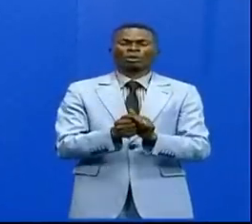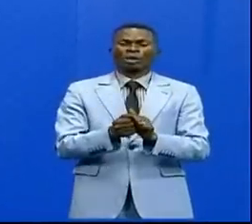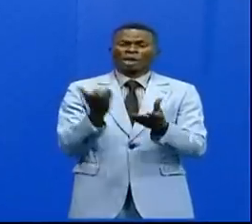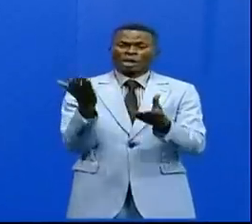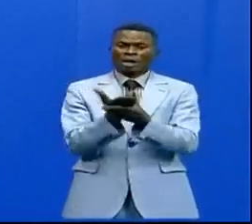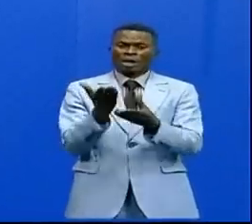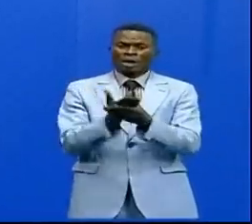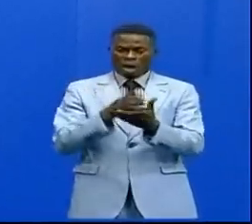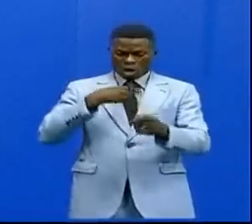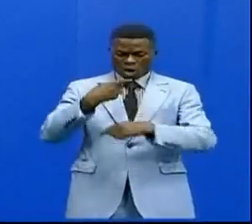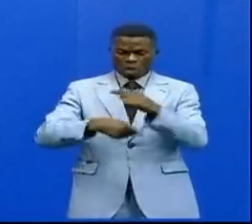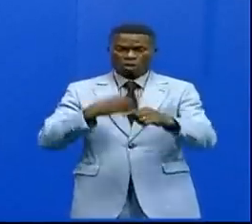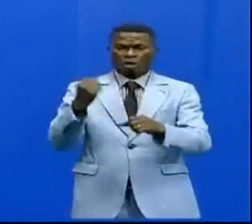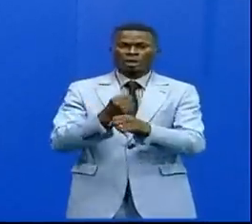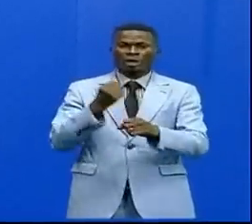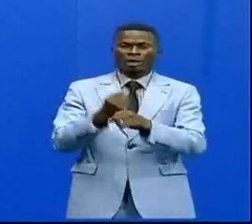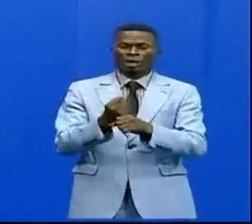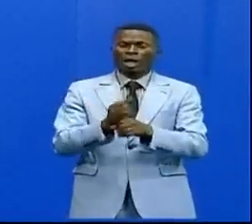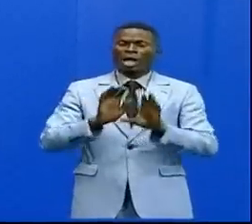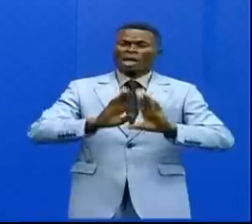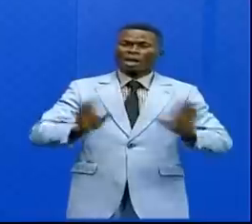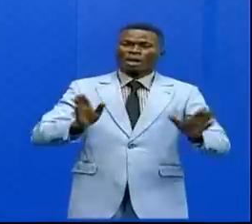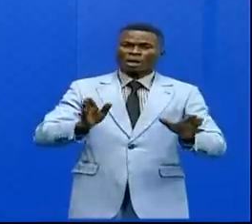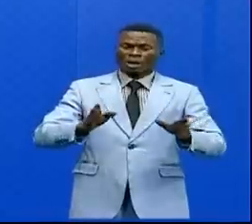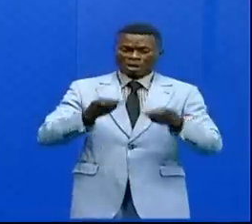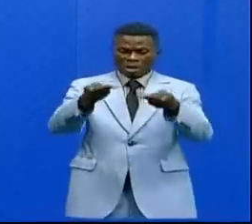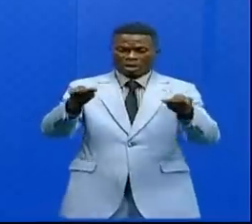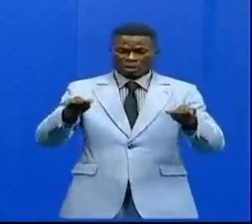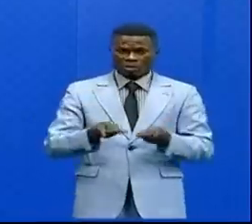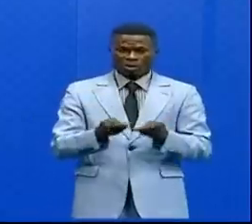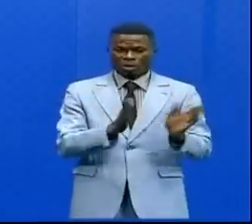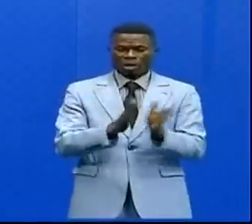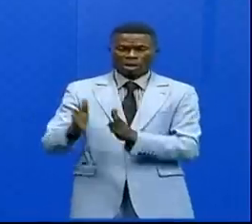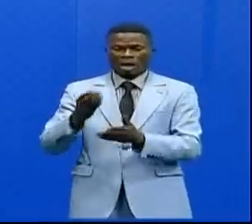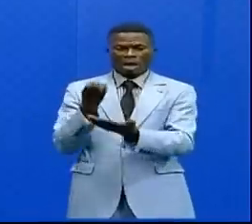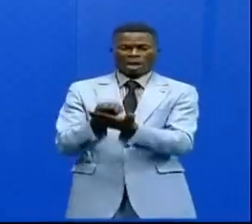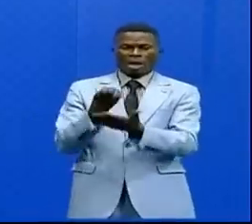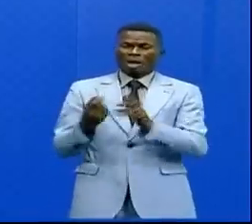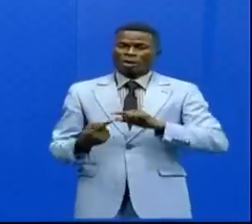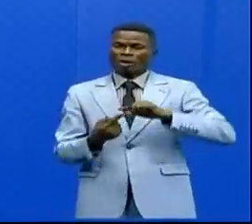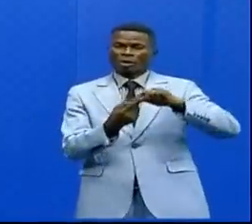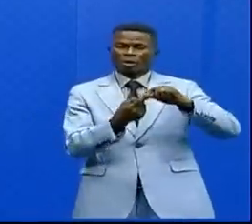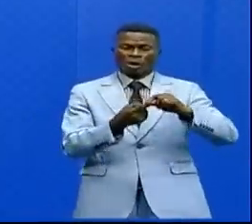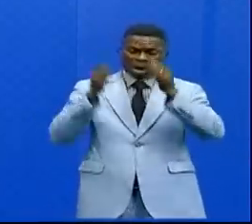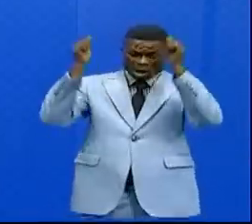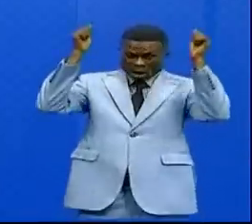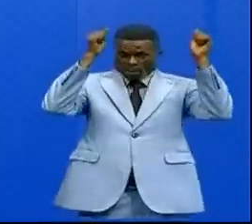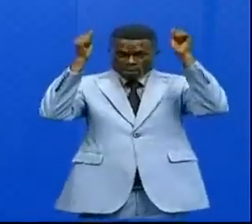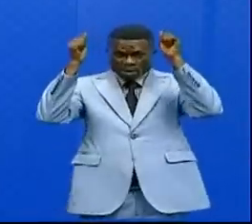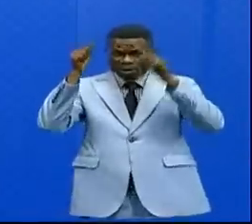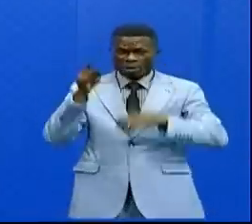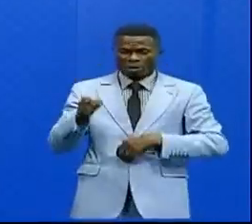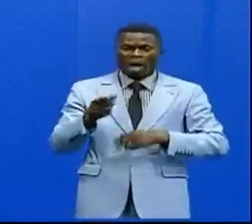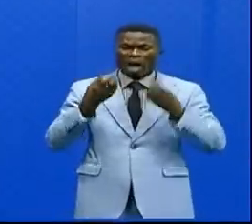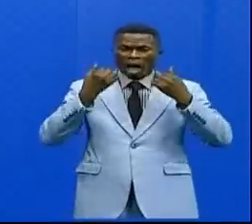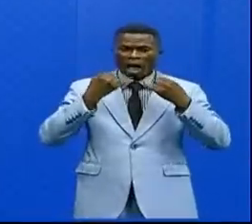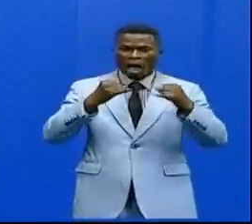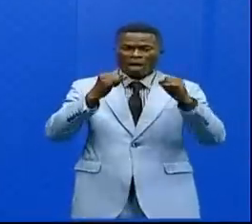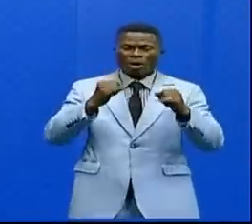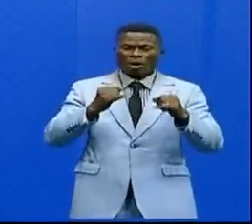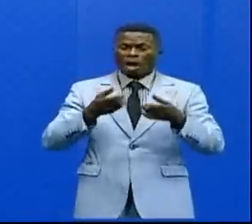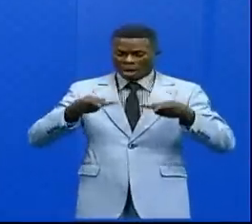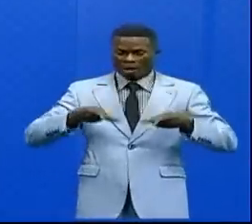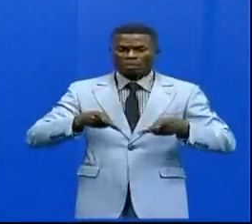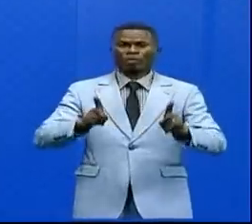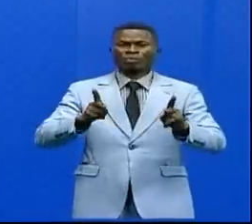pour les démarrages des travaux de viabilisation du site dédié à la zone économique spéciale de Maluku, rappelant les